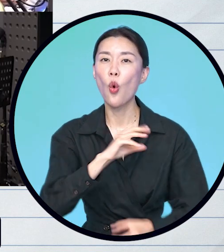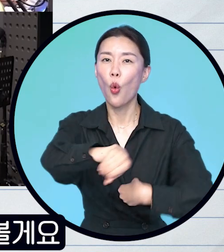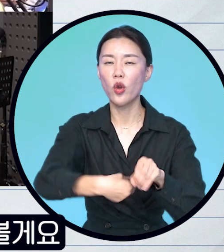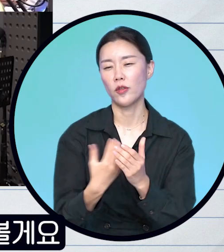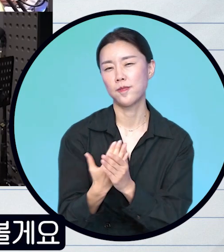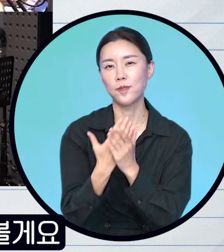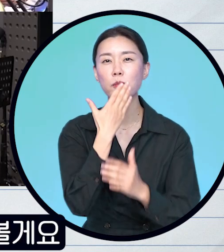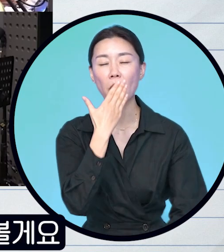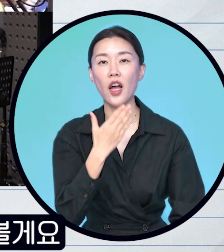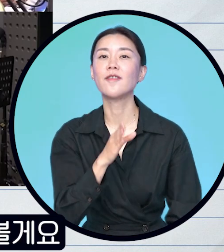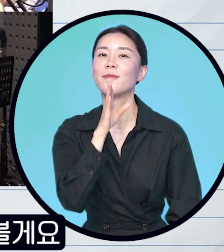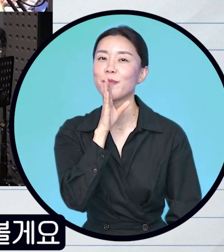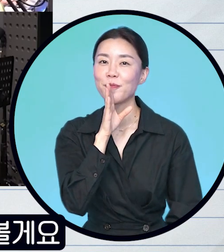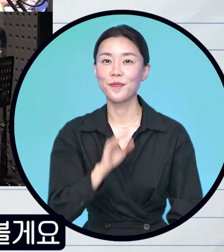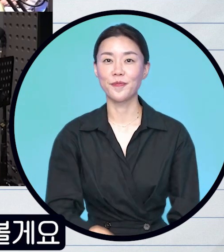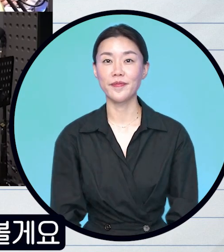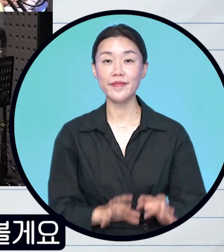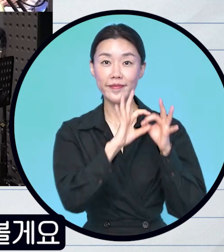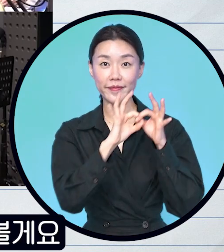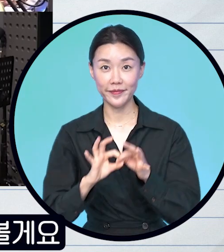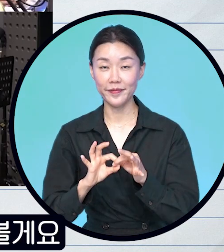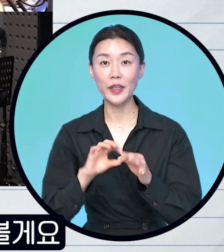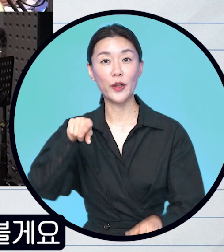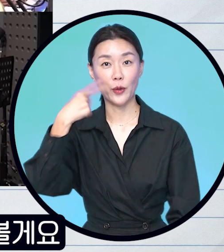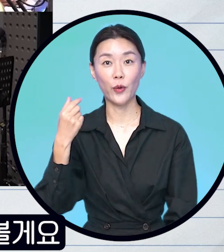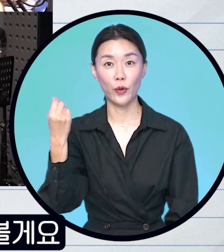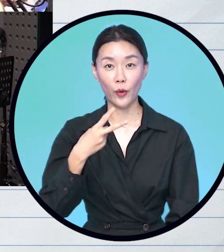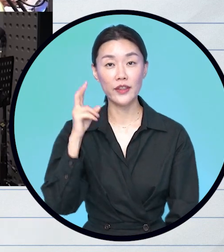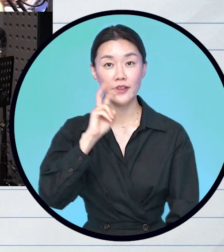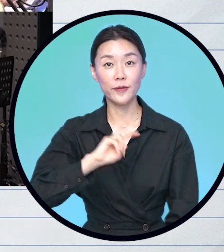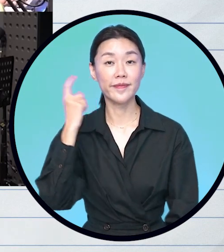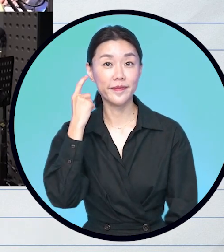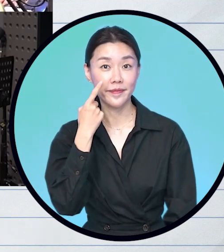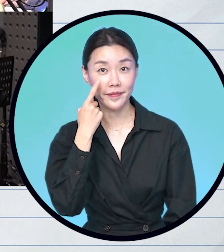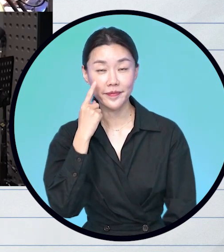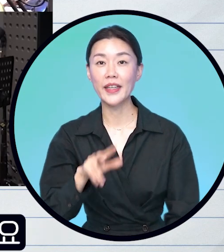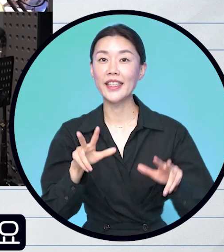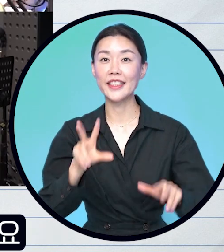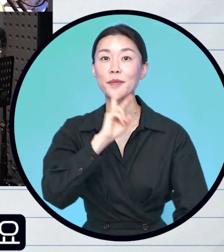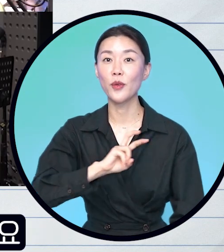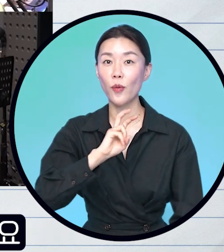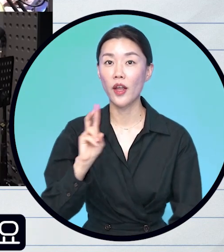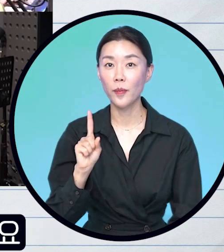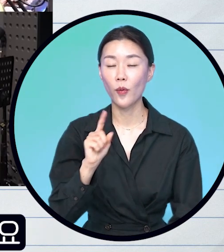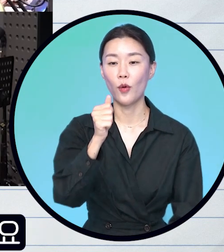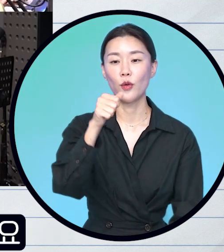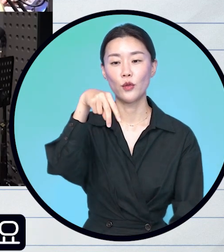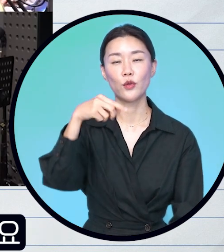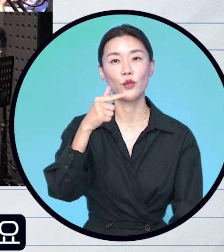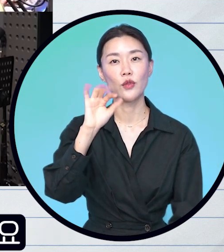거죠. 맞아요. 저희 이어서 다음 트랙 넘어가 볼게요. 네, 지금 흐르는 곡은 휴닝카이 씨가